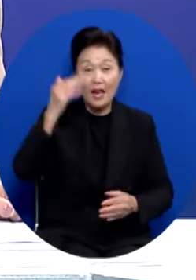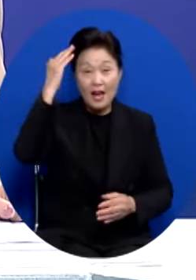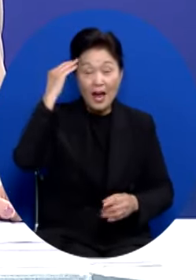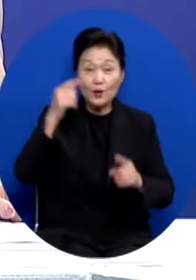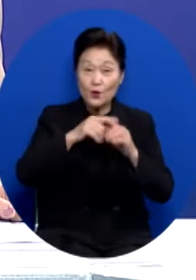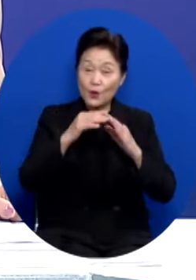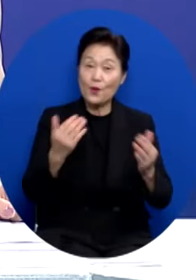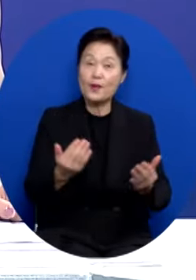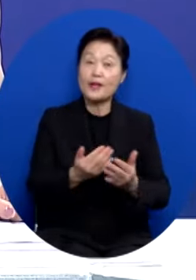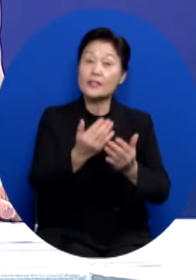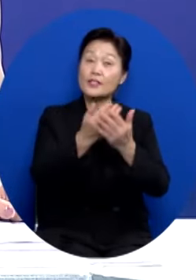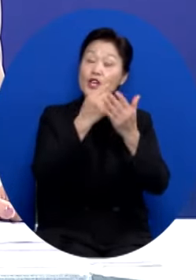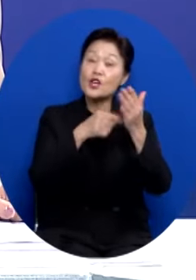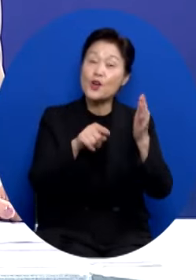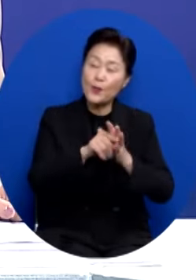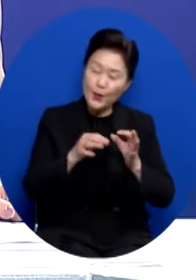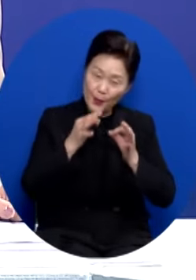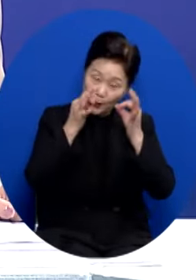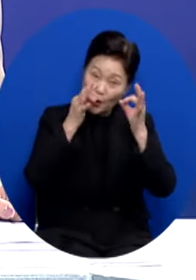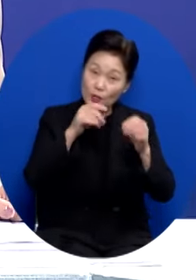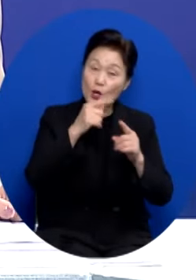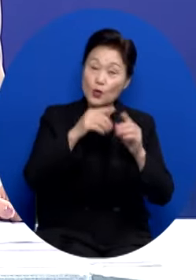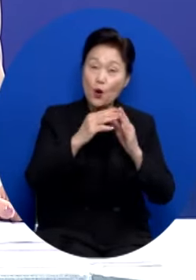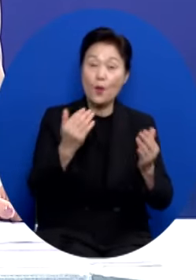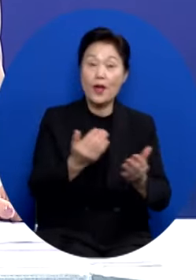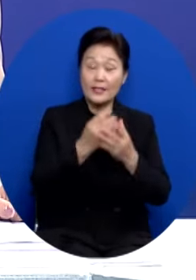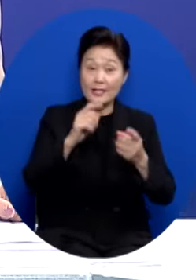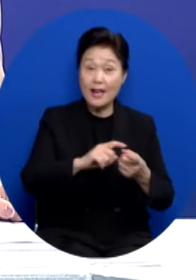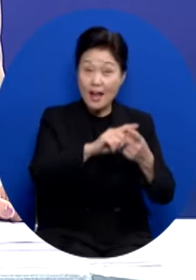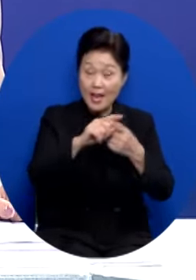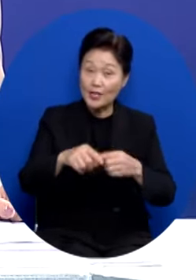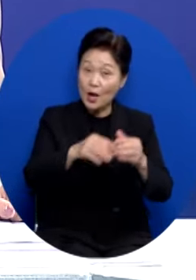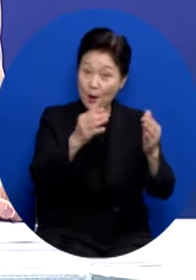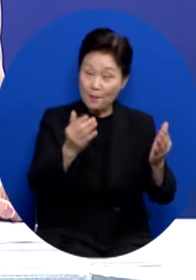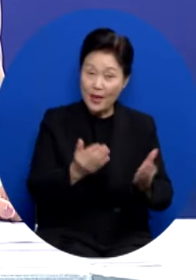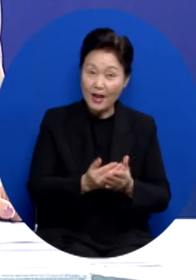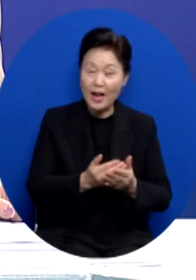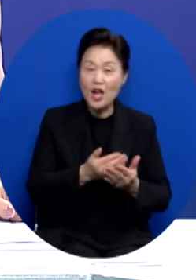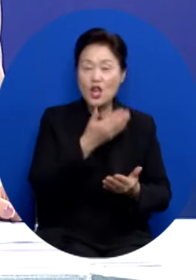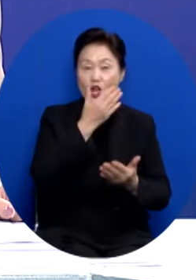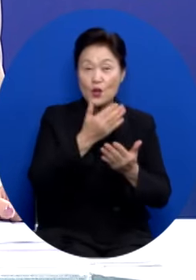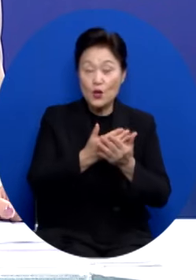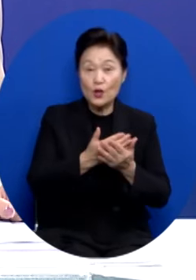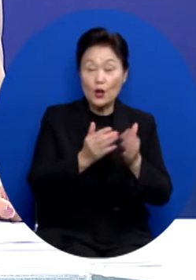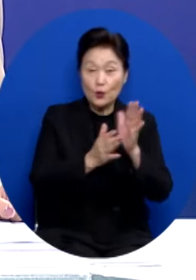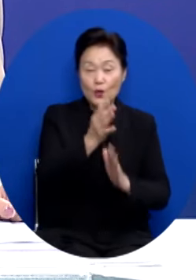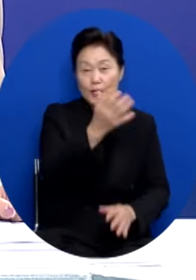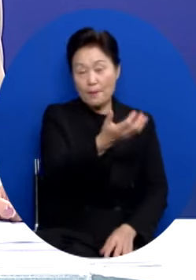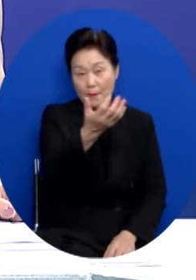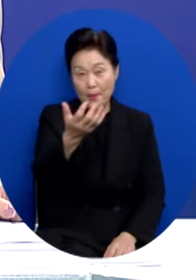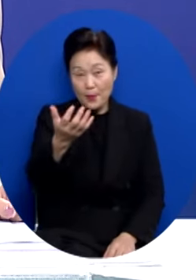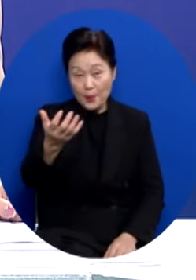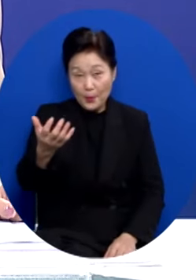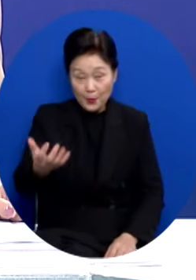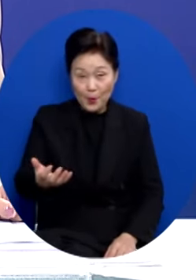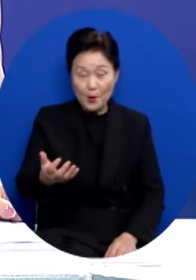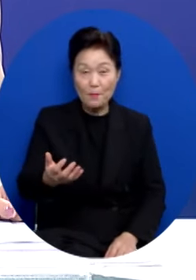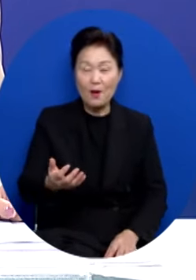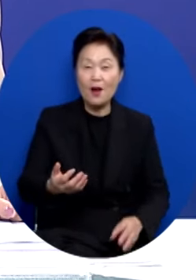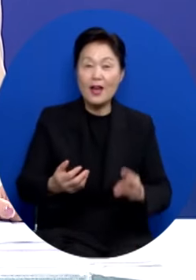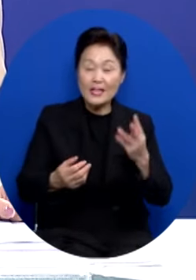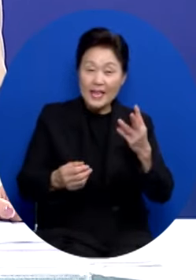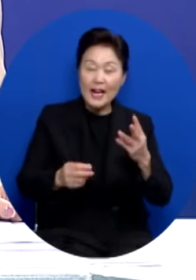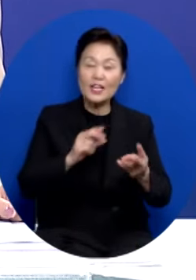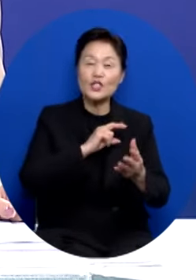한국 교회의 성장을 위해 주력하고 있는 교회 성장 연합회가 전국 주요 도시를 돌며 1일 교회 성장 트리플 컨퍼런스를